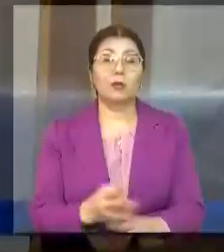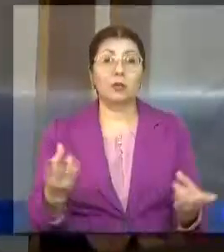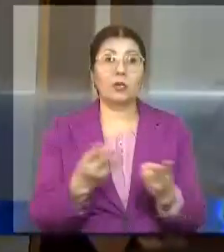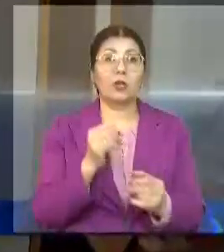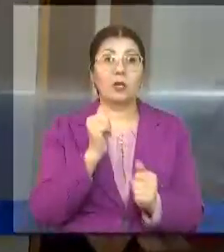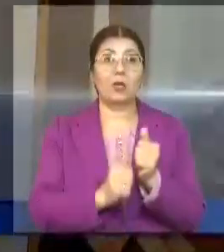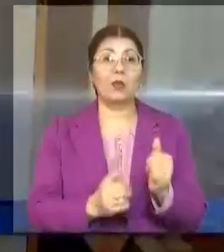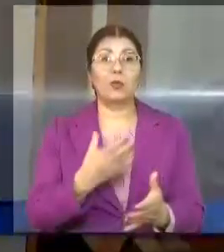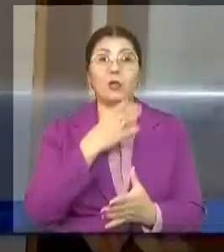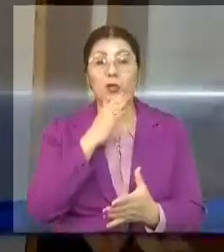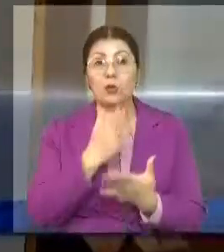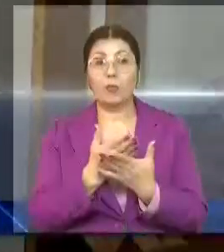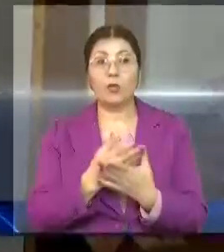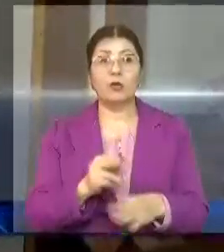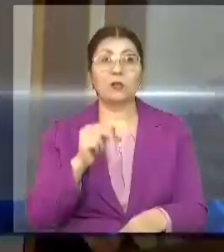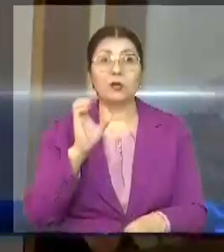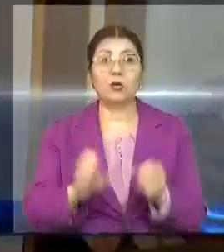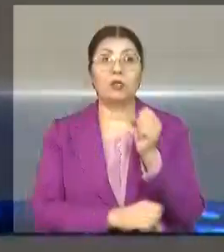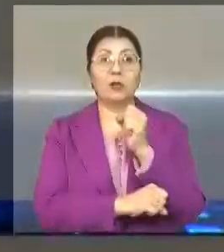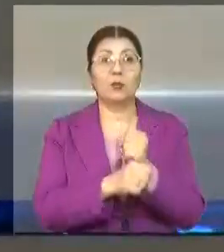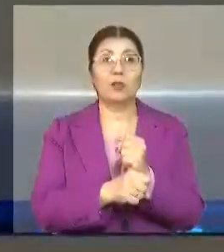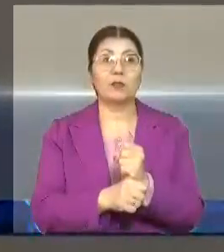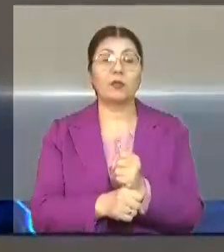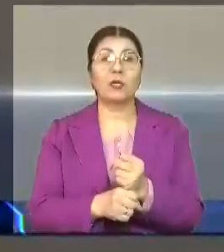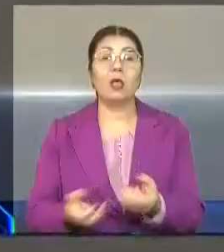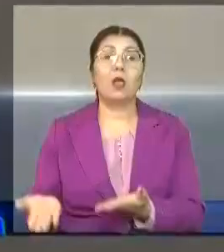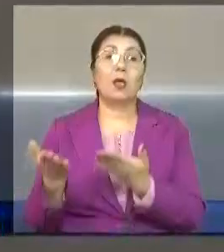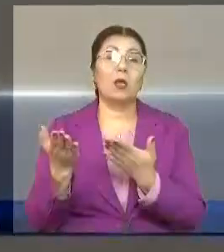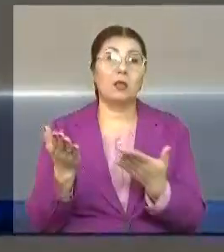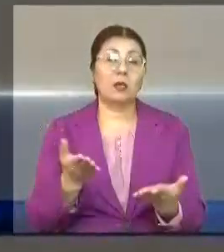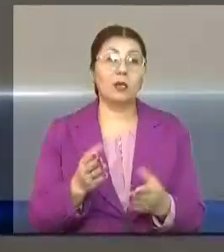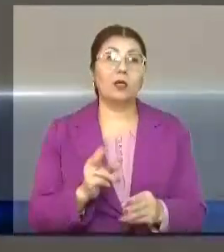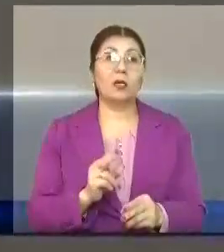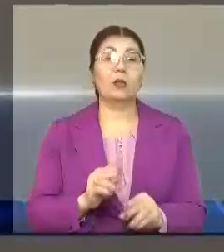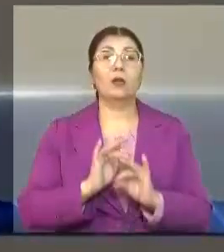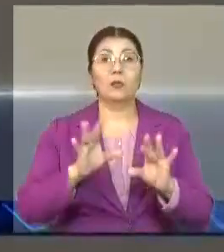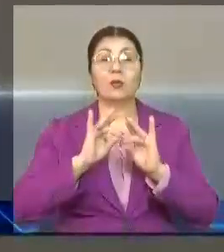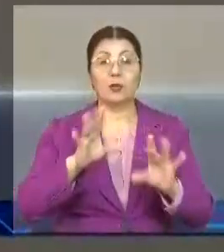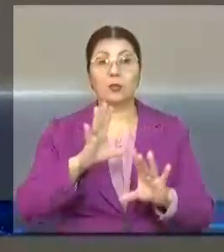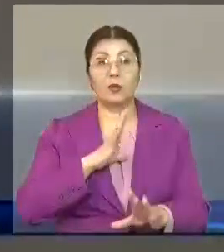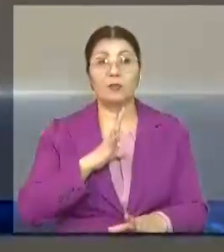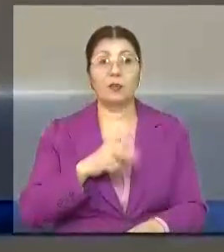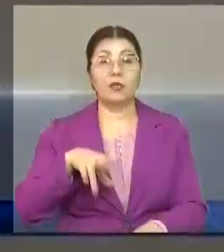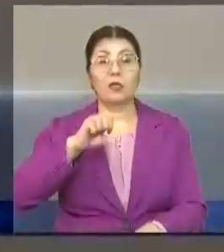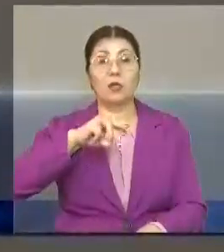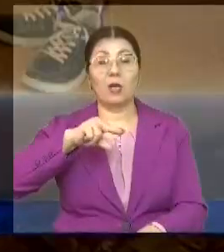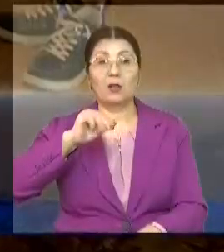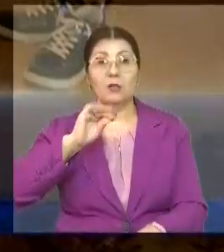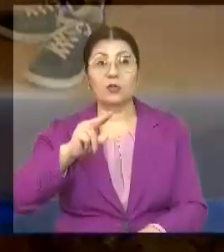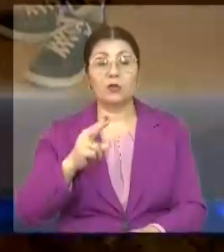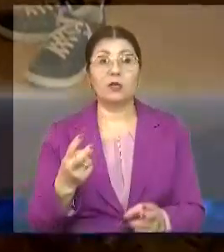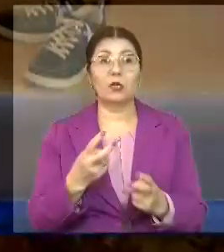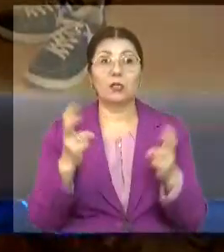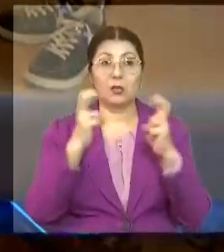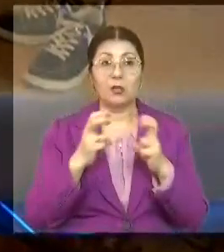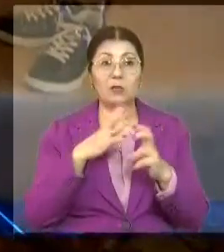жылыту маусымның алдында төтенше жағдай департаментінің қызметкерлері келіп, түсіндірме жұмыстарын жүргізеді. Датчиктерді ауыстырады.